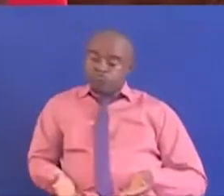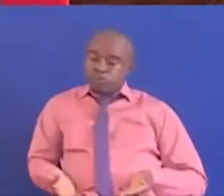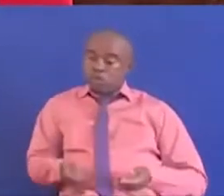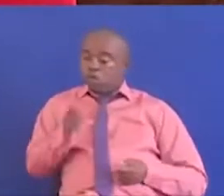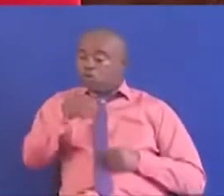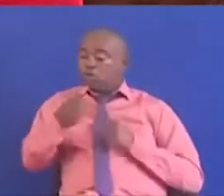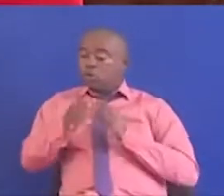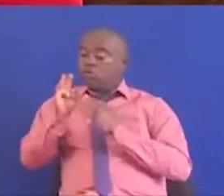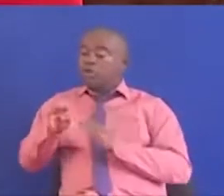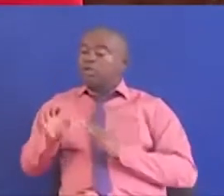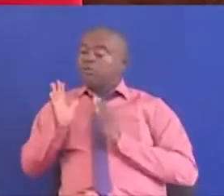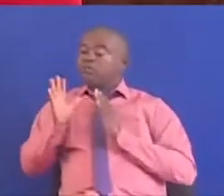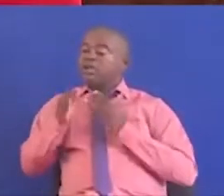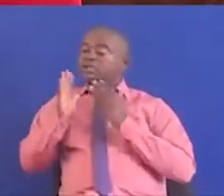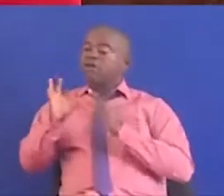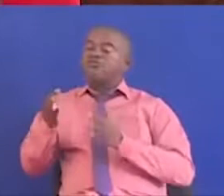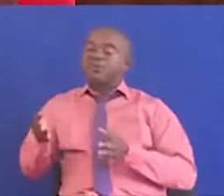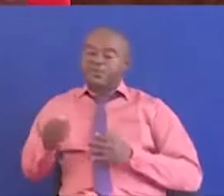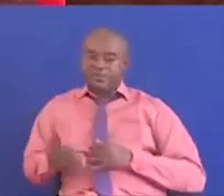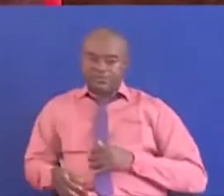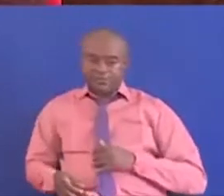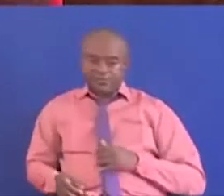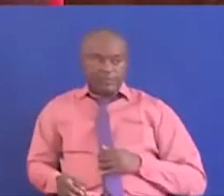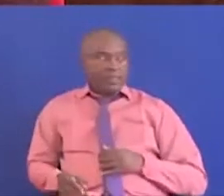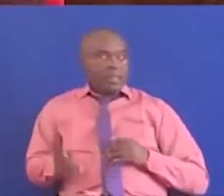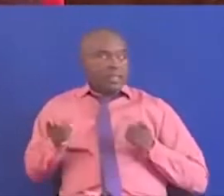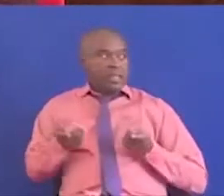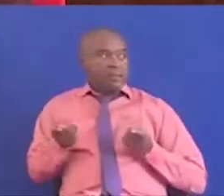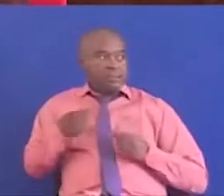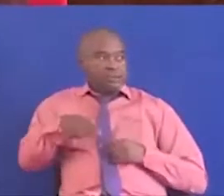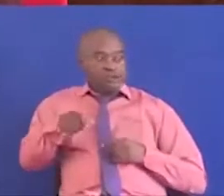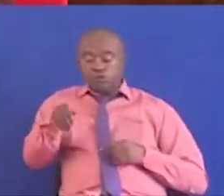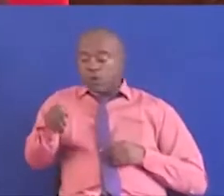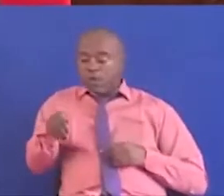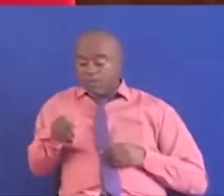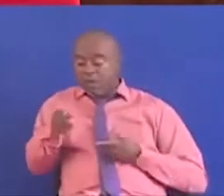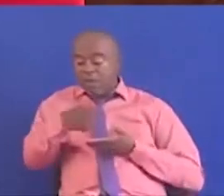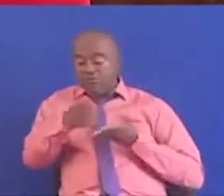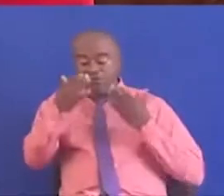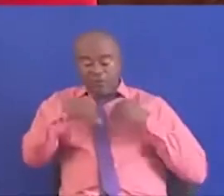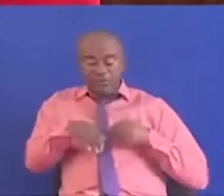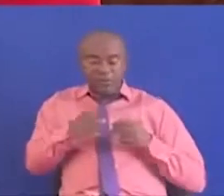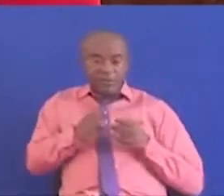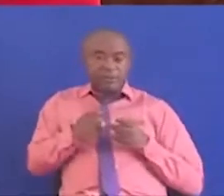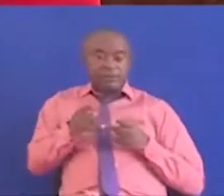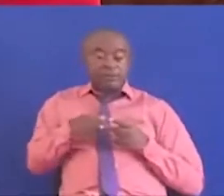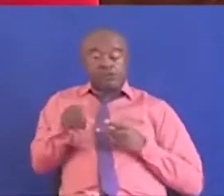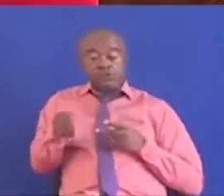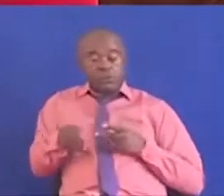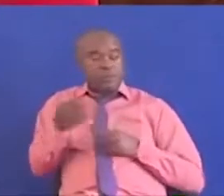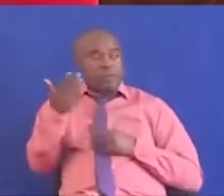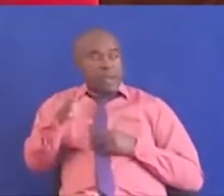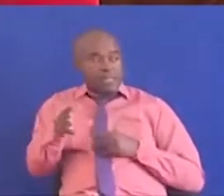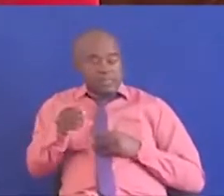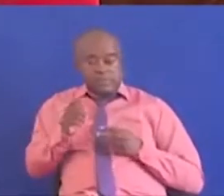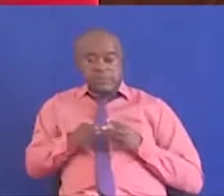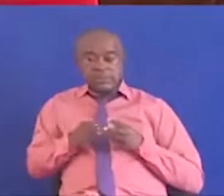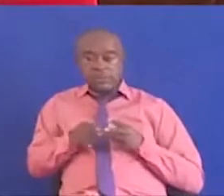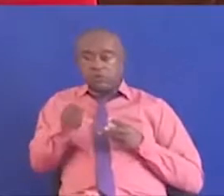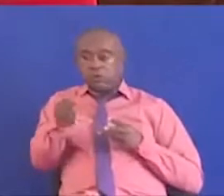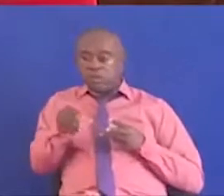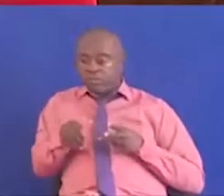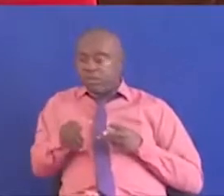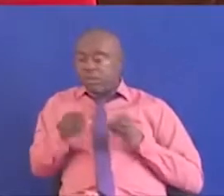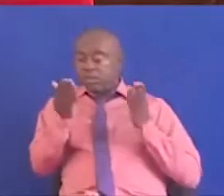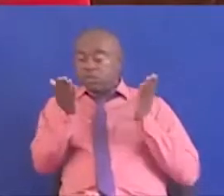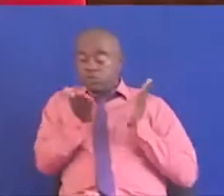la Ngorongoro katika kuwafikishia huduma za kijamii wakazi wa eneo hilo. Shangai ameyasema hayo leo bungeni jijini Dodoma